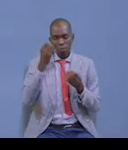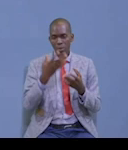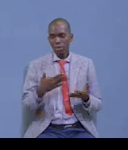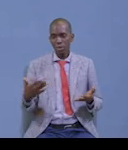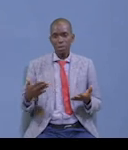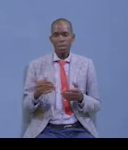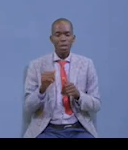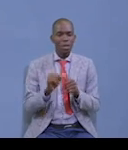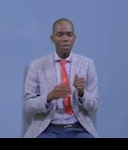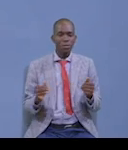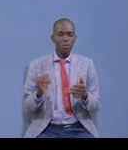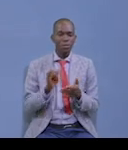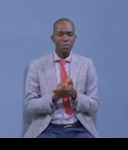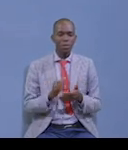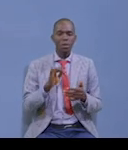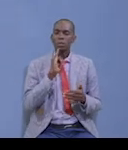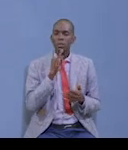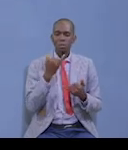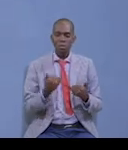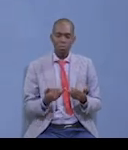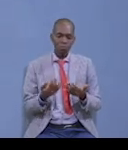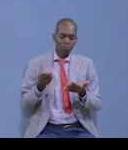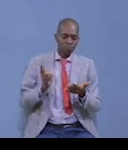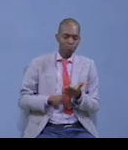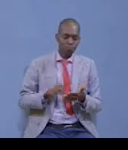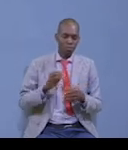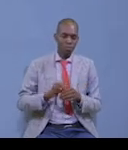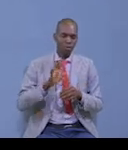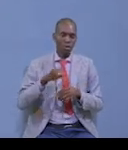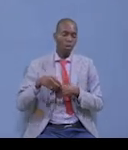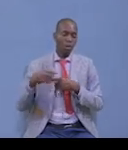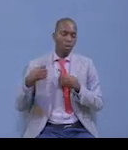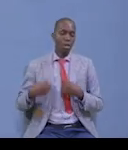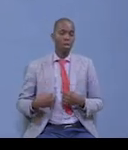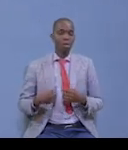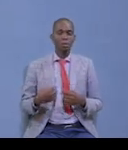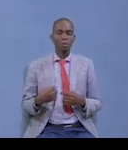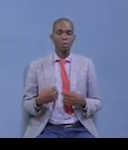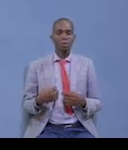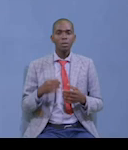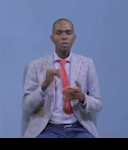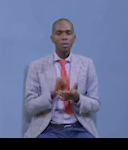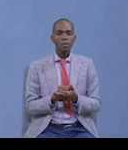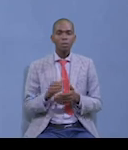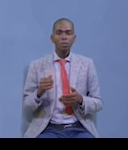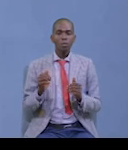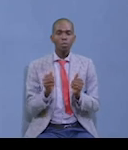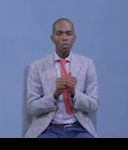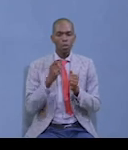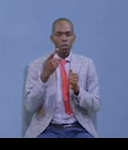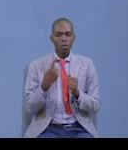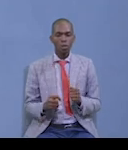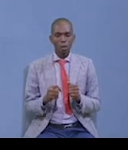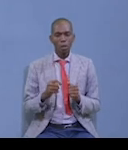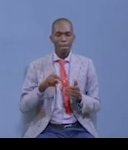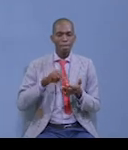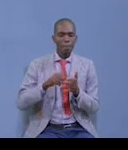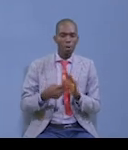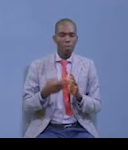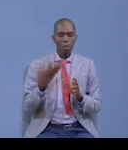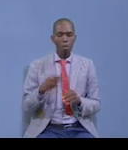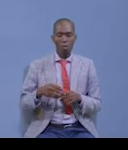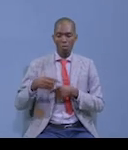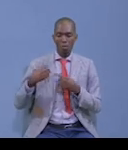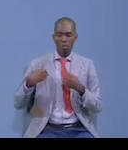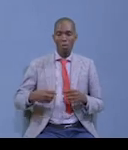Everything registered in your mind. ఇప్పటివరకు మీ మనసులో హృదయంలో నమోదైంది. That were purpose of heart you keep on following